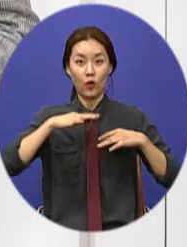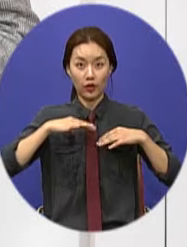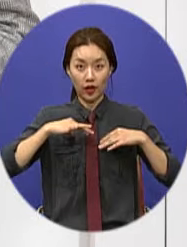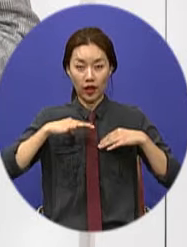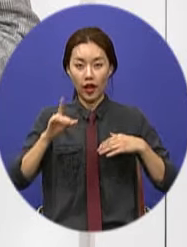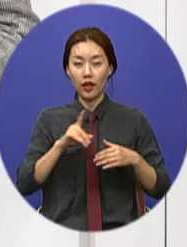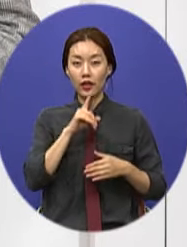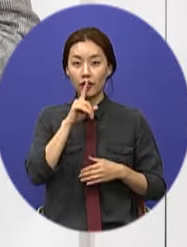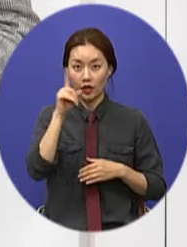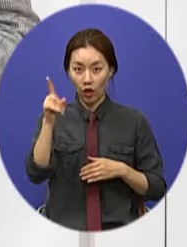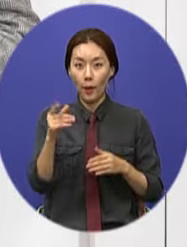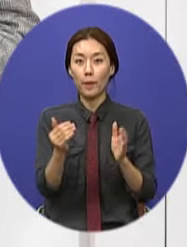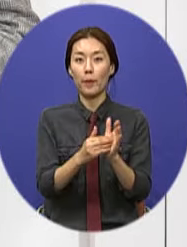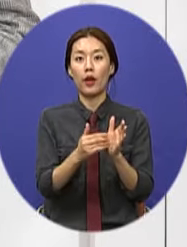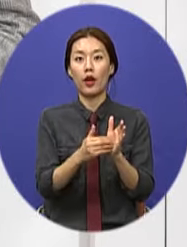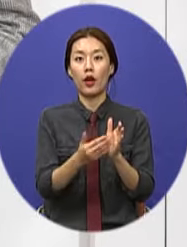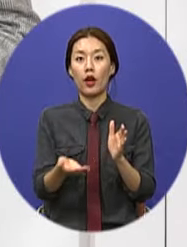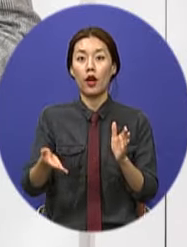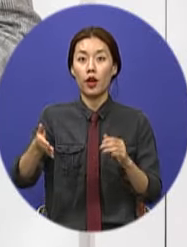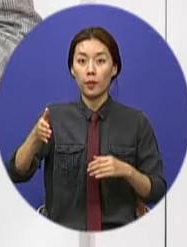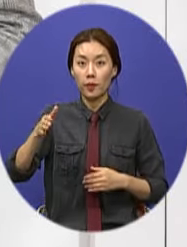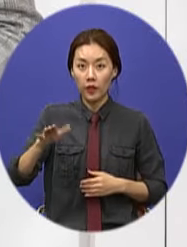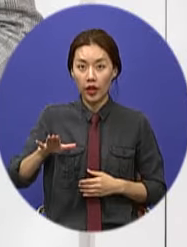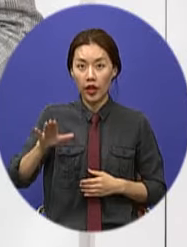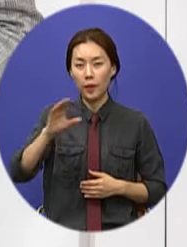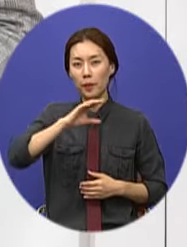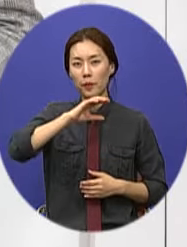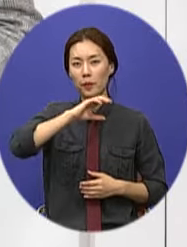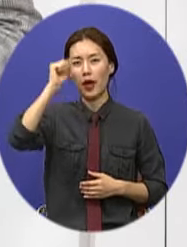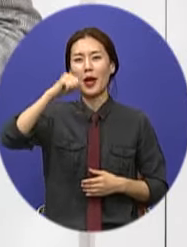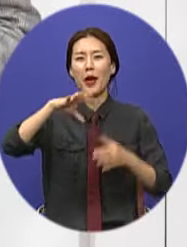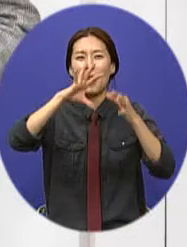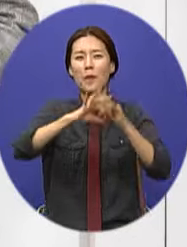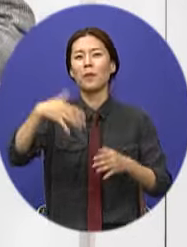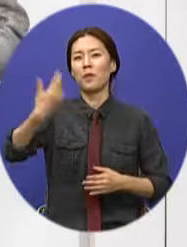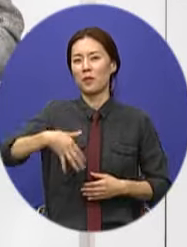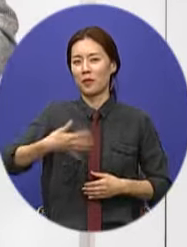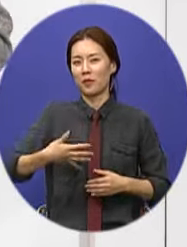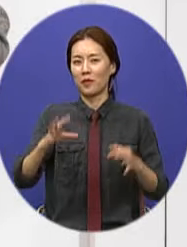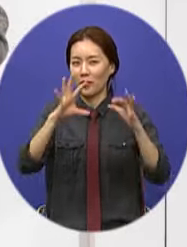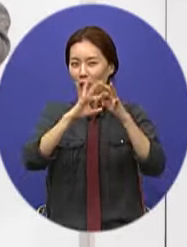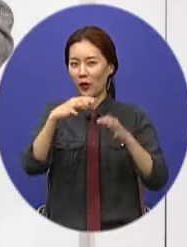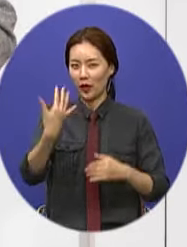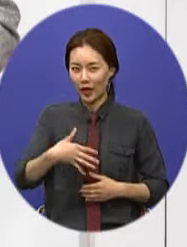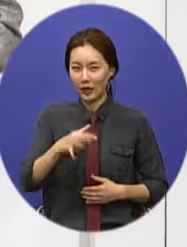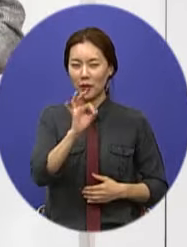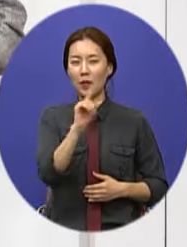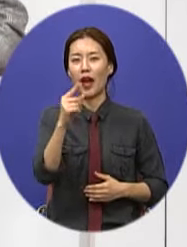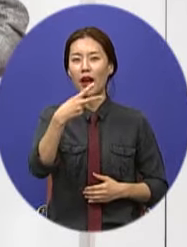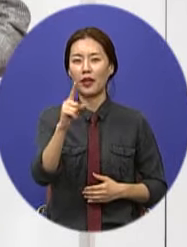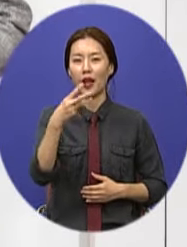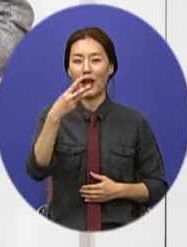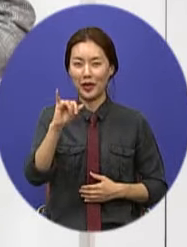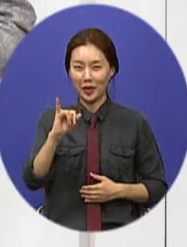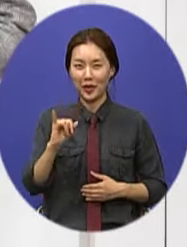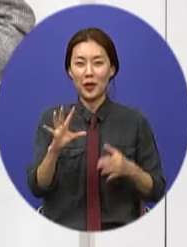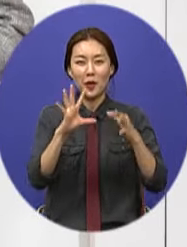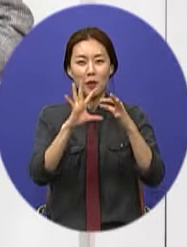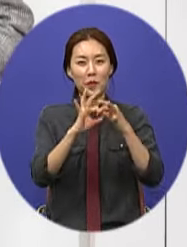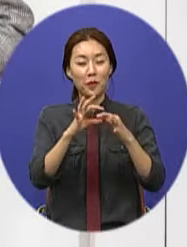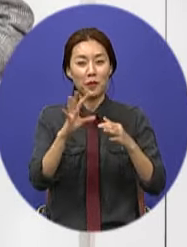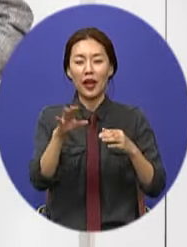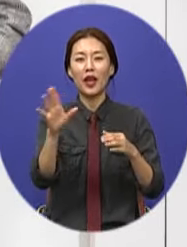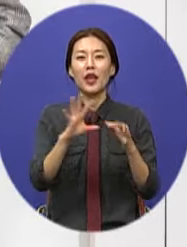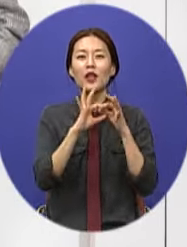신청을 했는데 네. 아다리가 안 됐어요. 아, 네, 아다리? 예예. 예. 아다리가